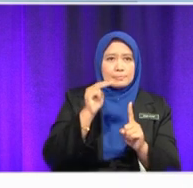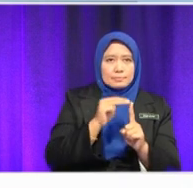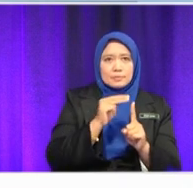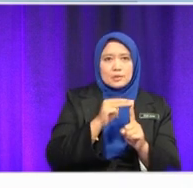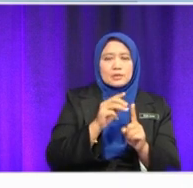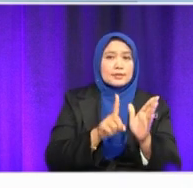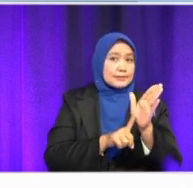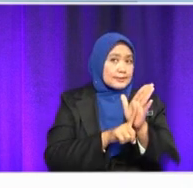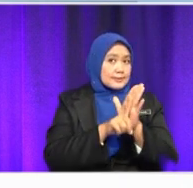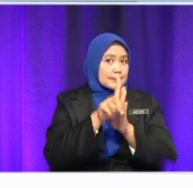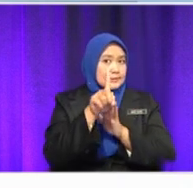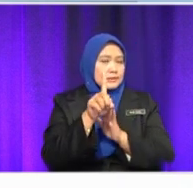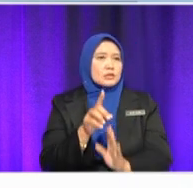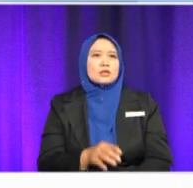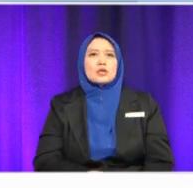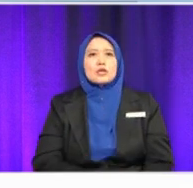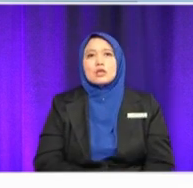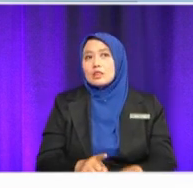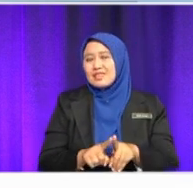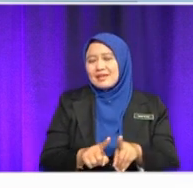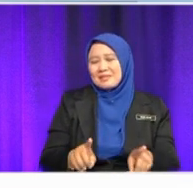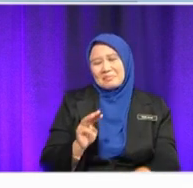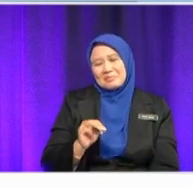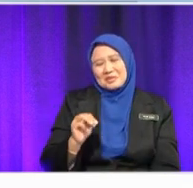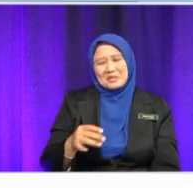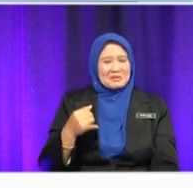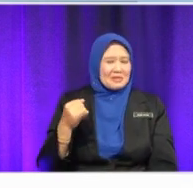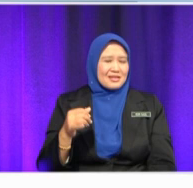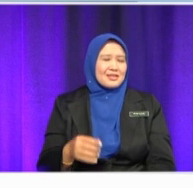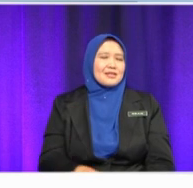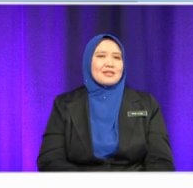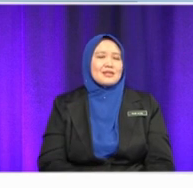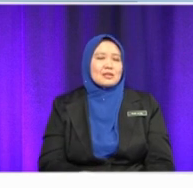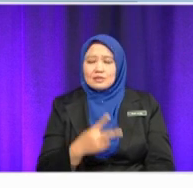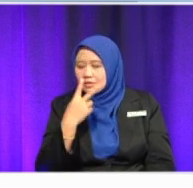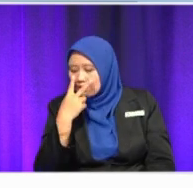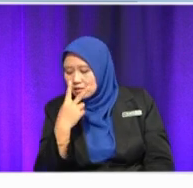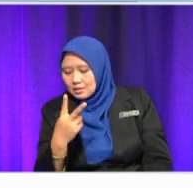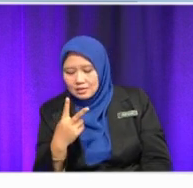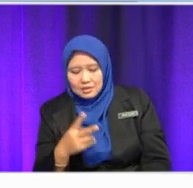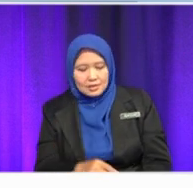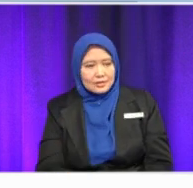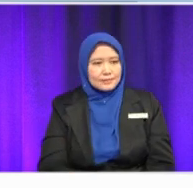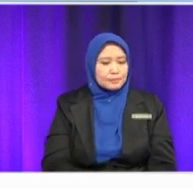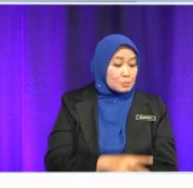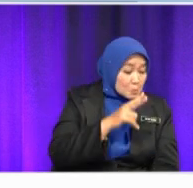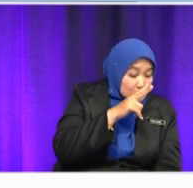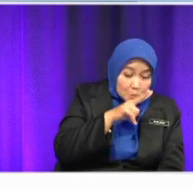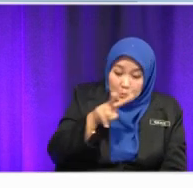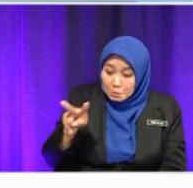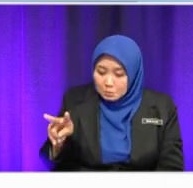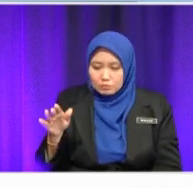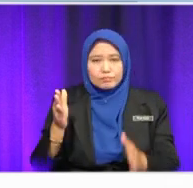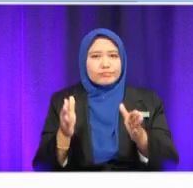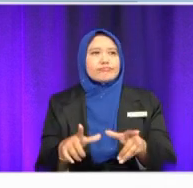kecerdasan Oke tapi sebenarnya untuk guru-guru menilai